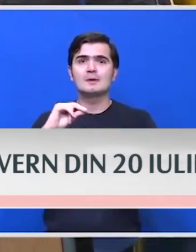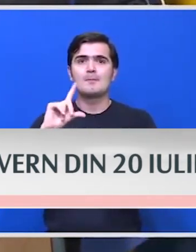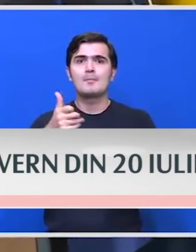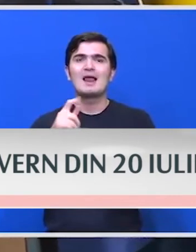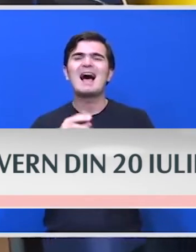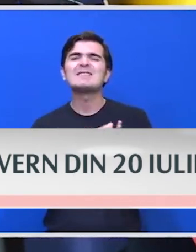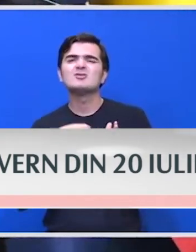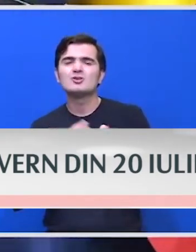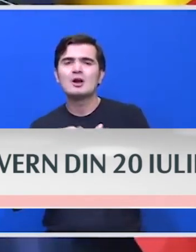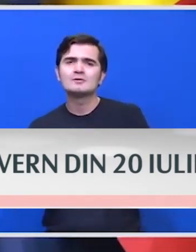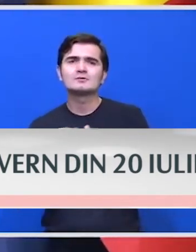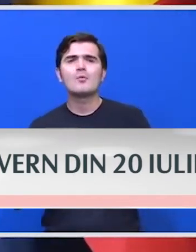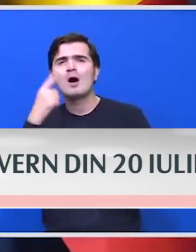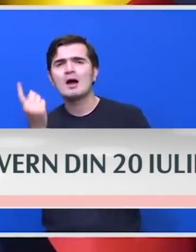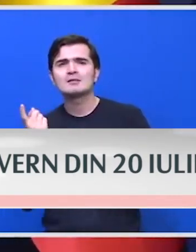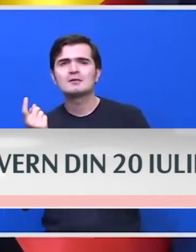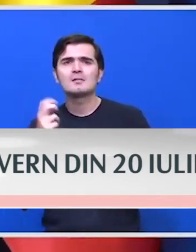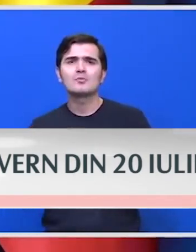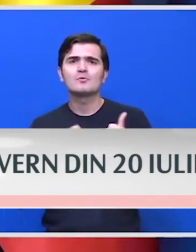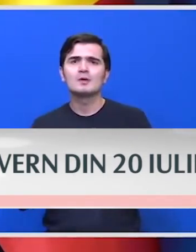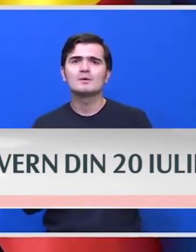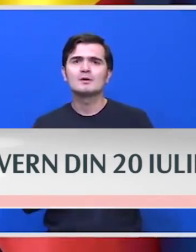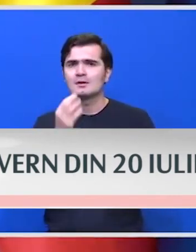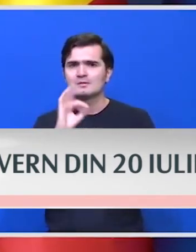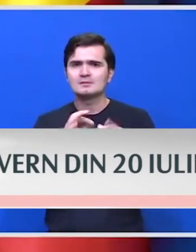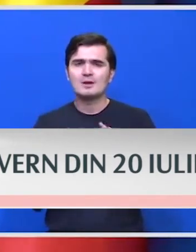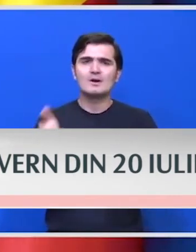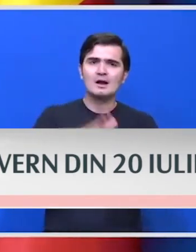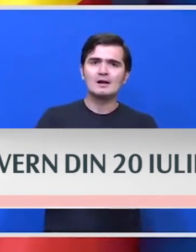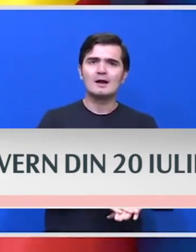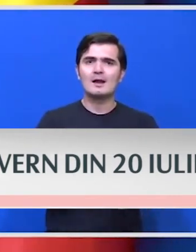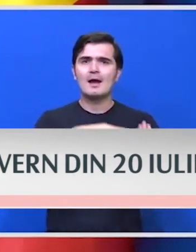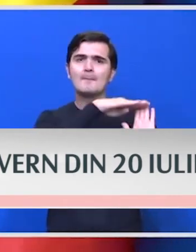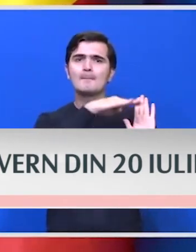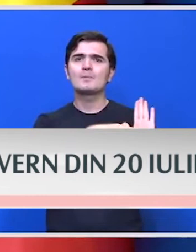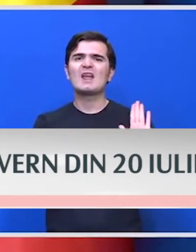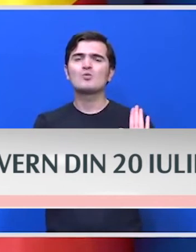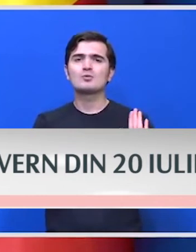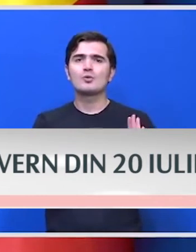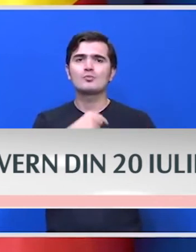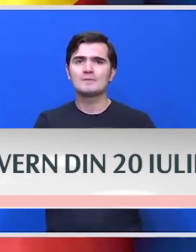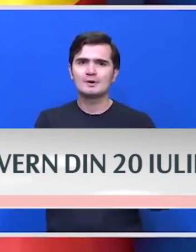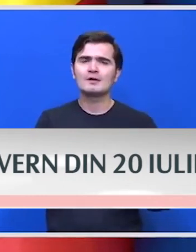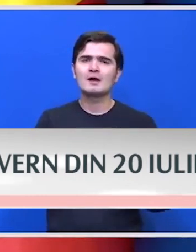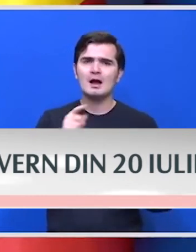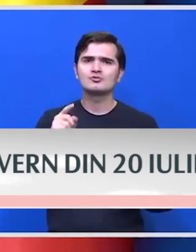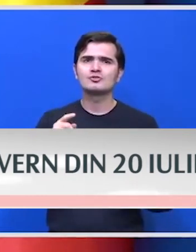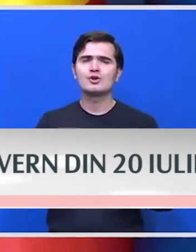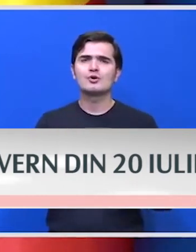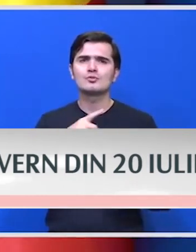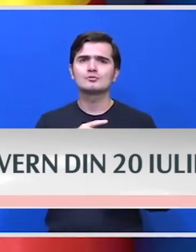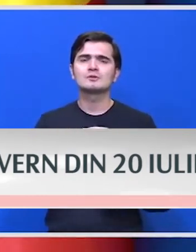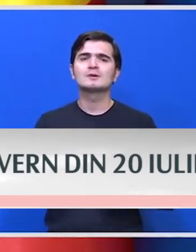de nereguli care vizează încălcări ale eticii în domeniul universitar, vor fi practic garantate prin